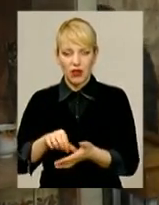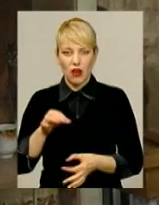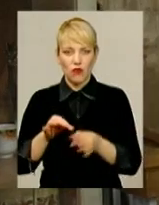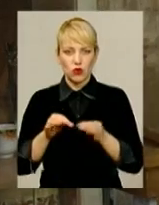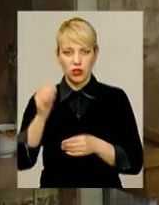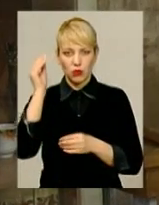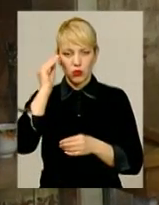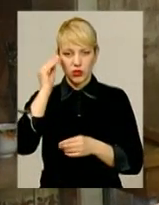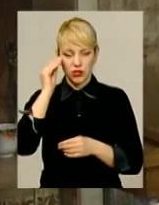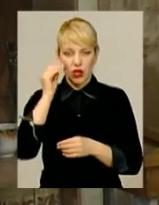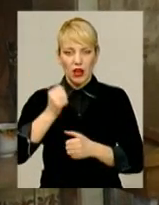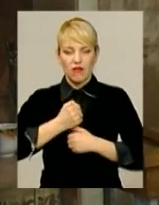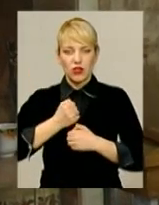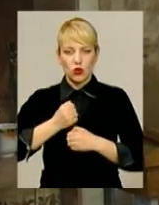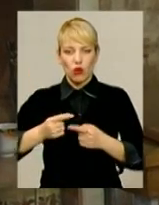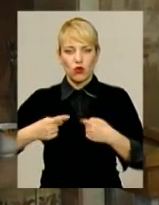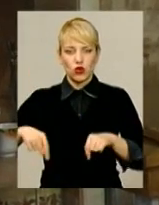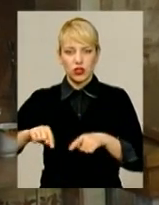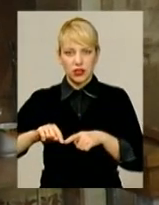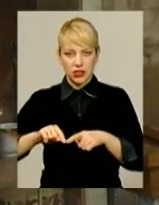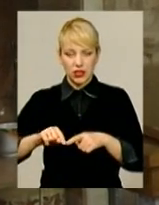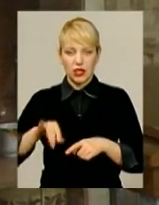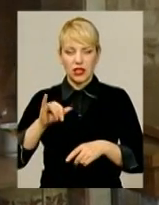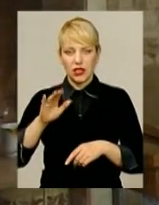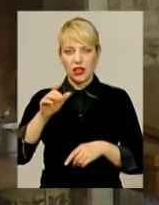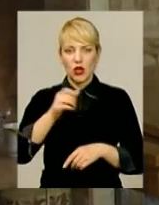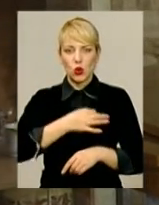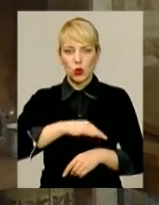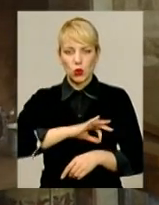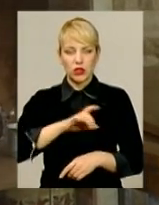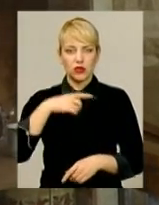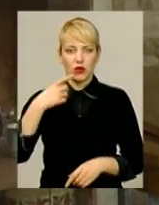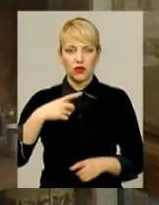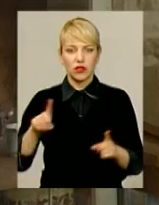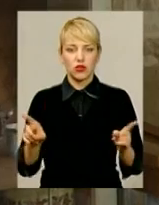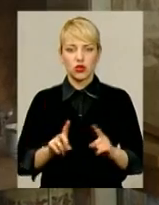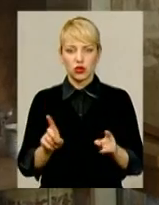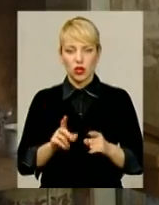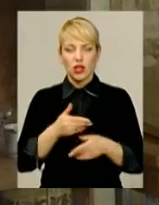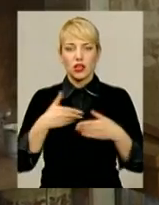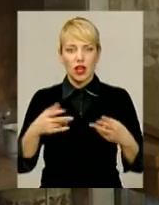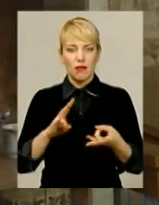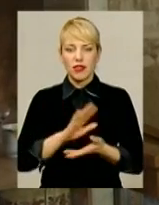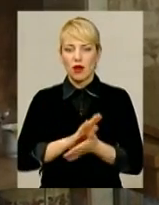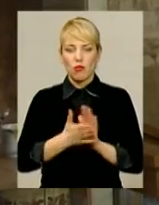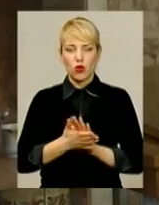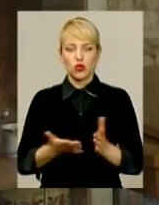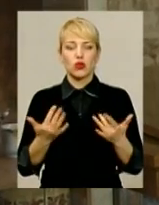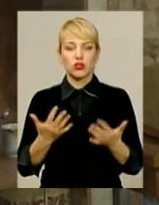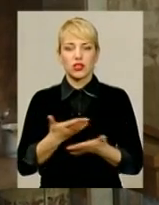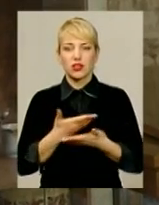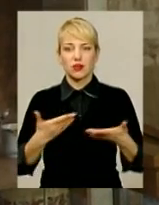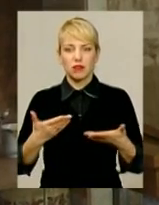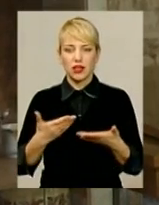позицію військової частини. І він говорив, що нам не положено, оскільки